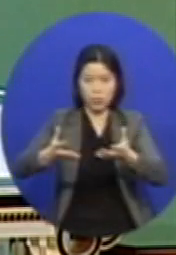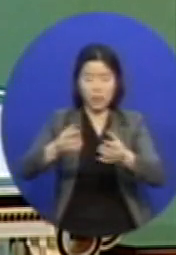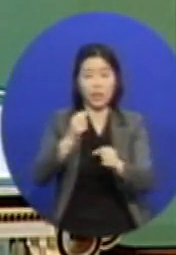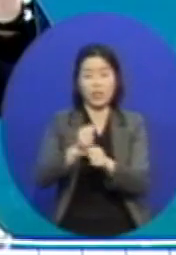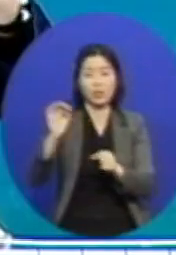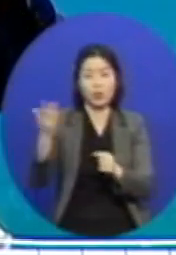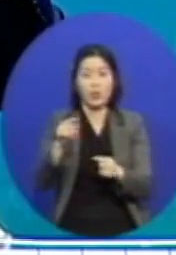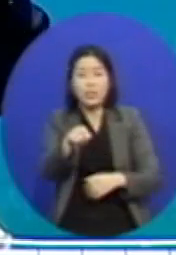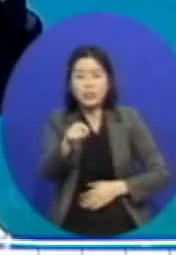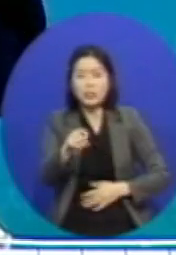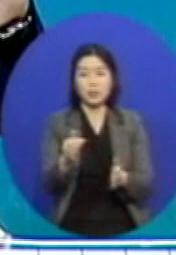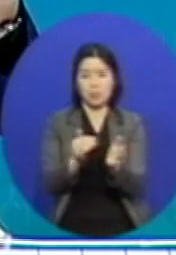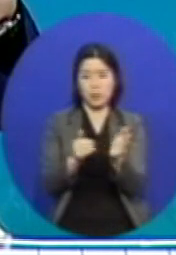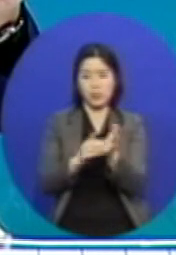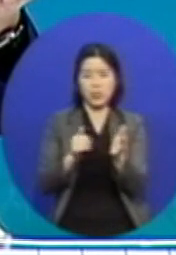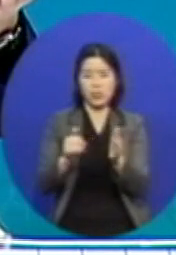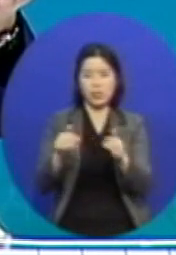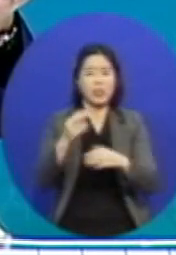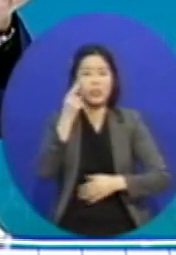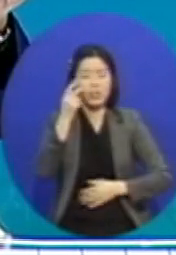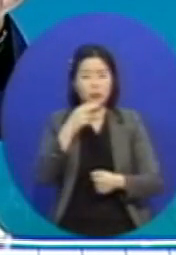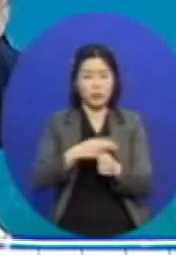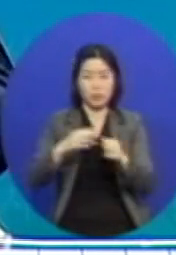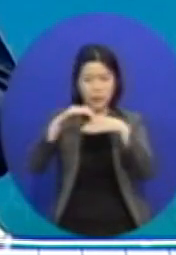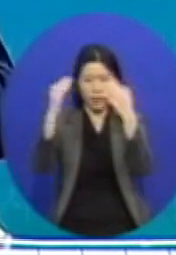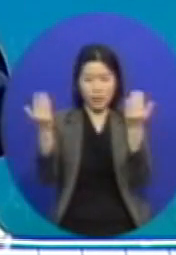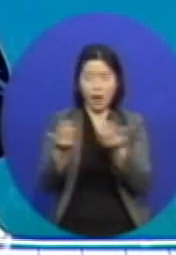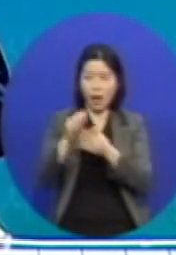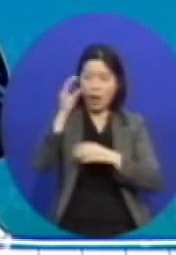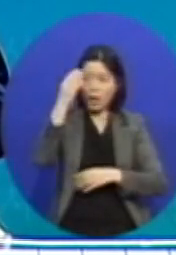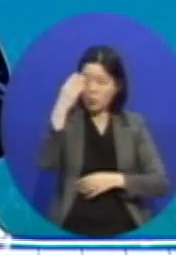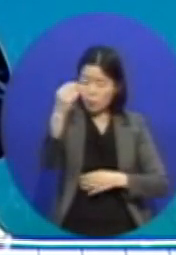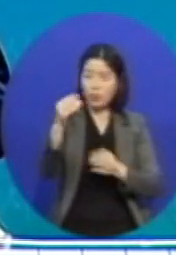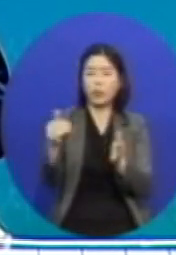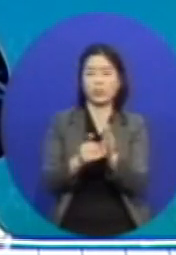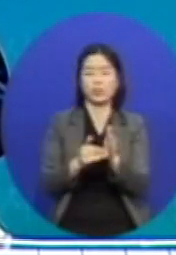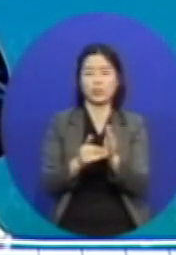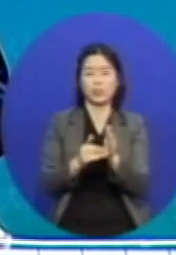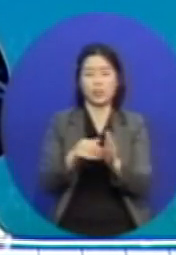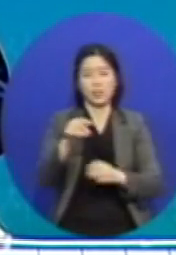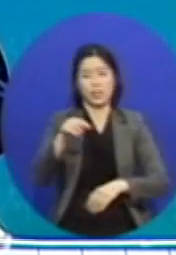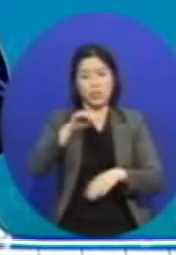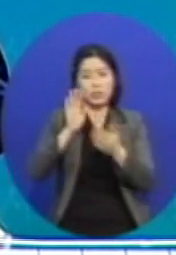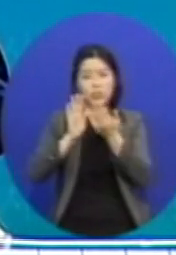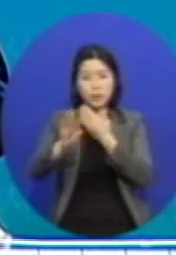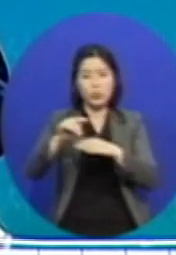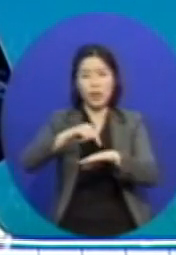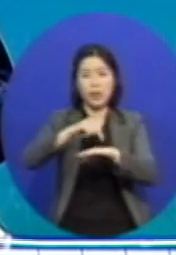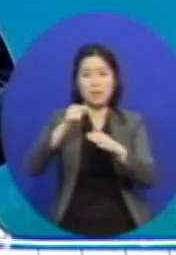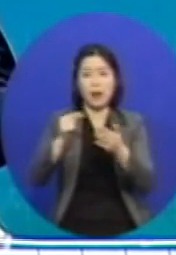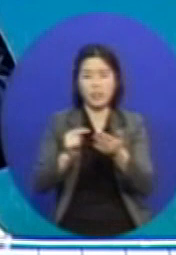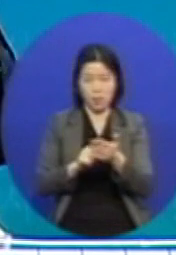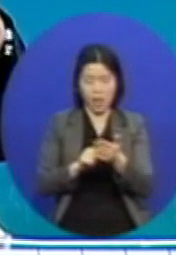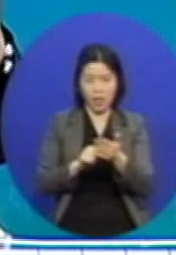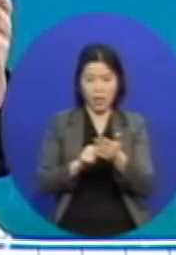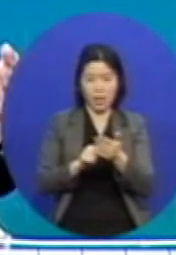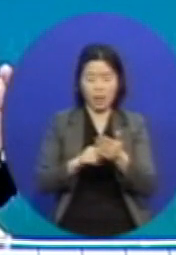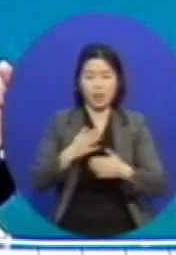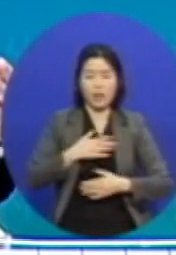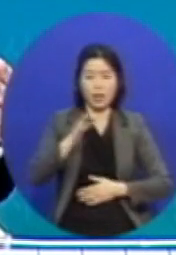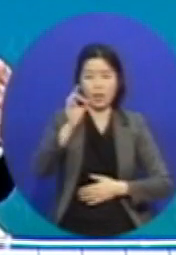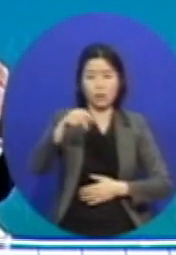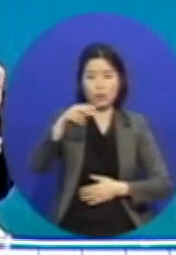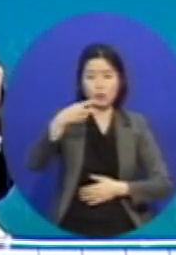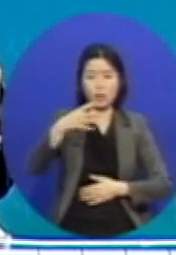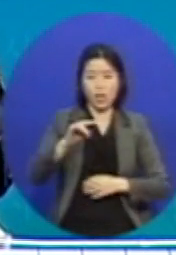비밀을 사도 바울이 다 보았어요 그리고 난 다음에 사도 바울의 마음에 자기가 유대 땅에